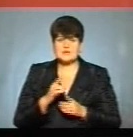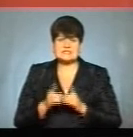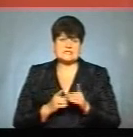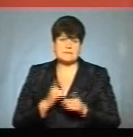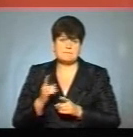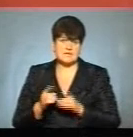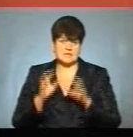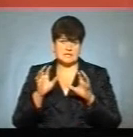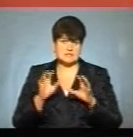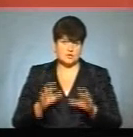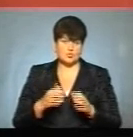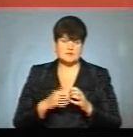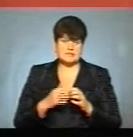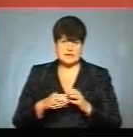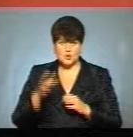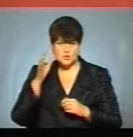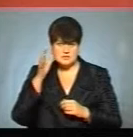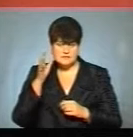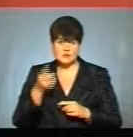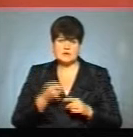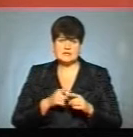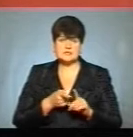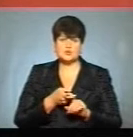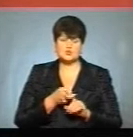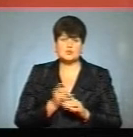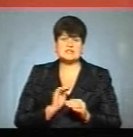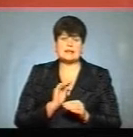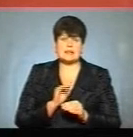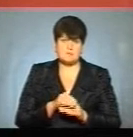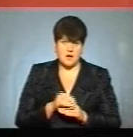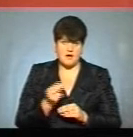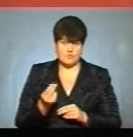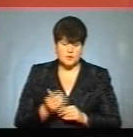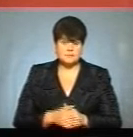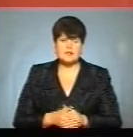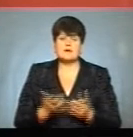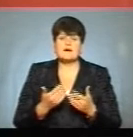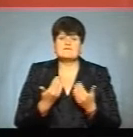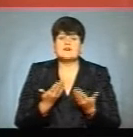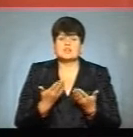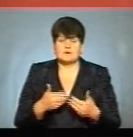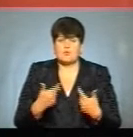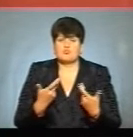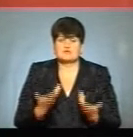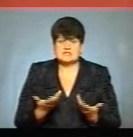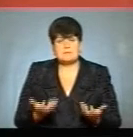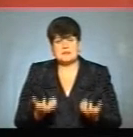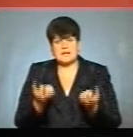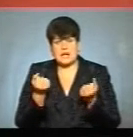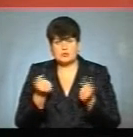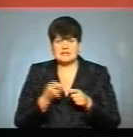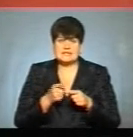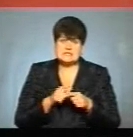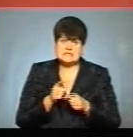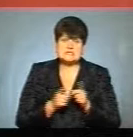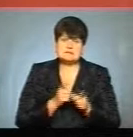до закону про середню освіту, і, зокрема, стосується цієї надбавок. А яка ваша позиція стосовно цього? Наскільки ви підтримуєте ці